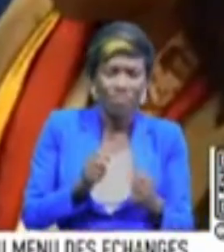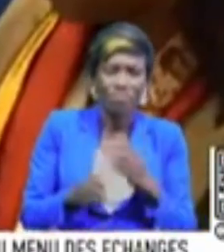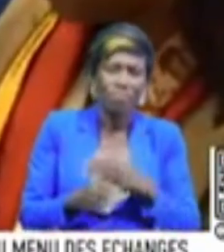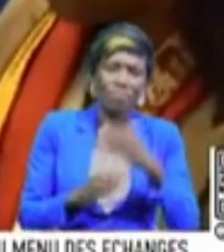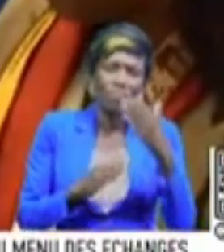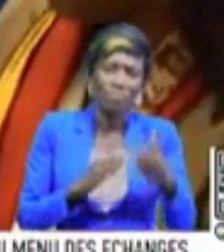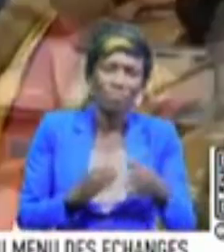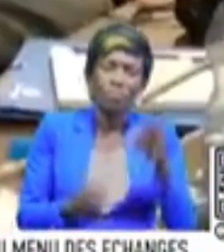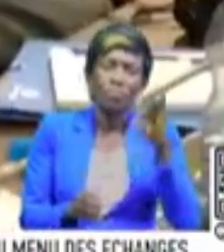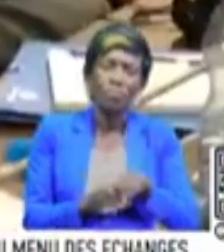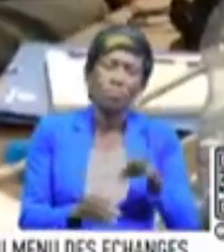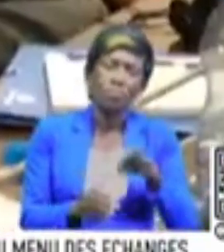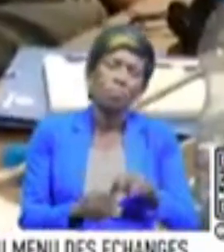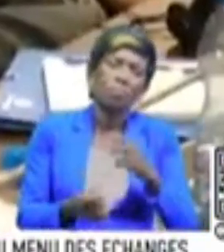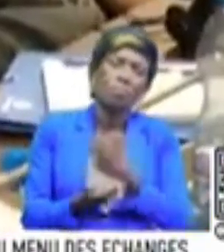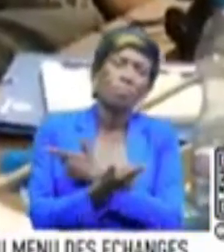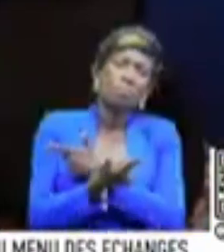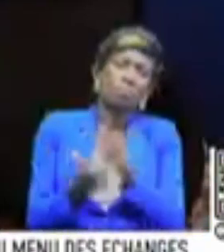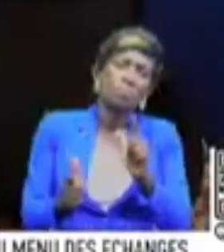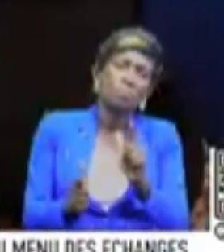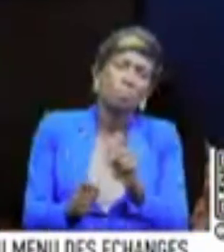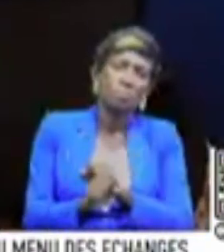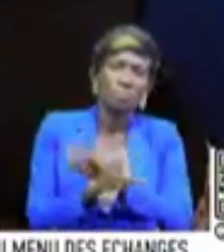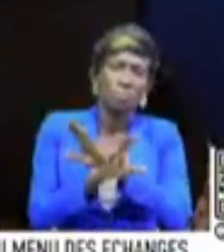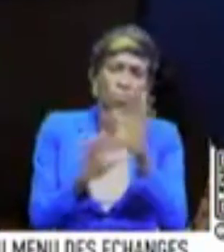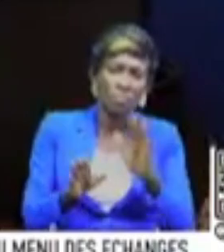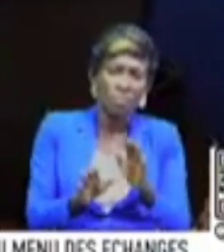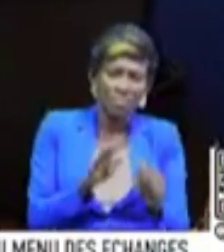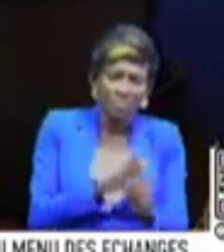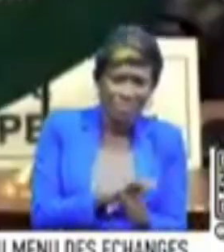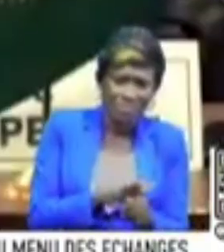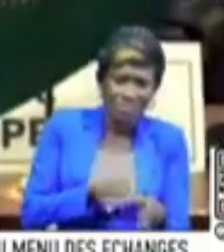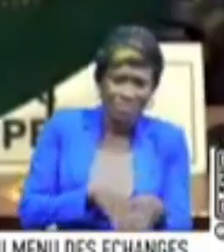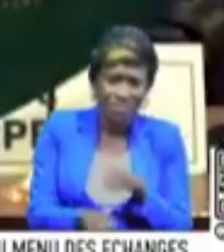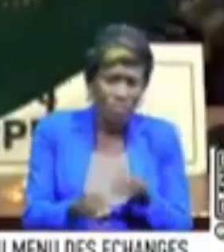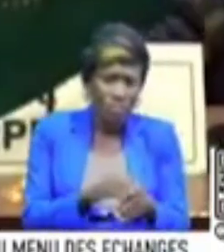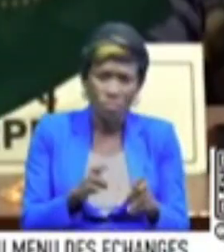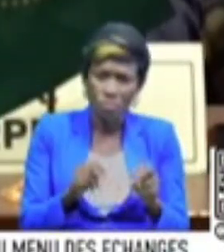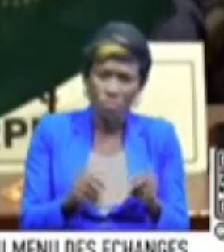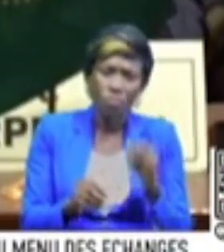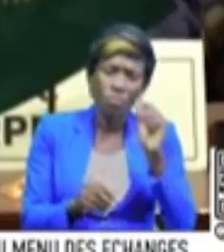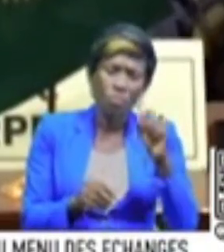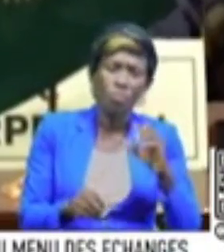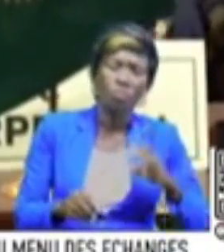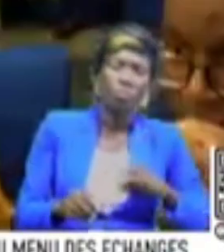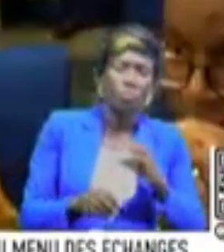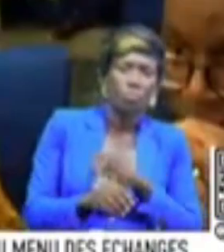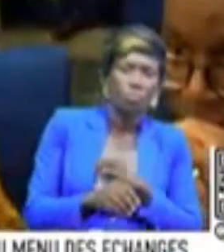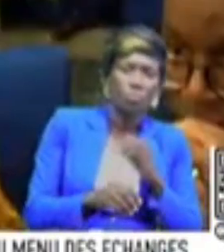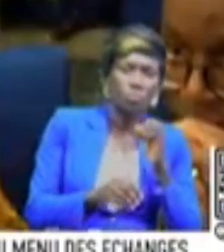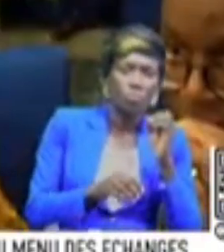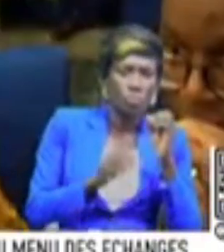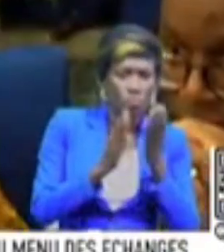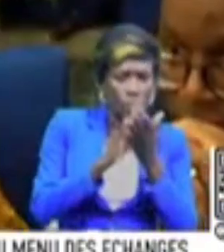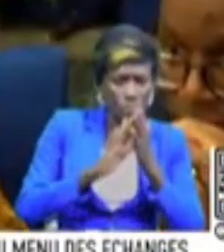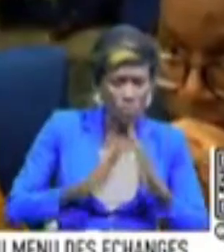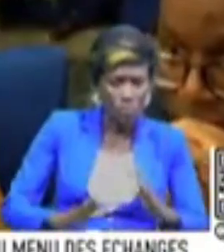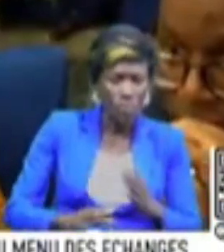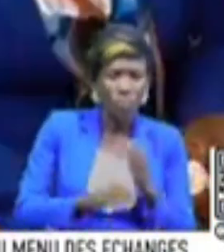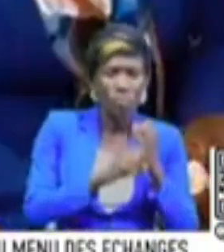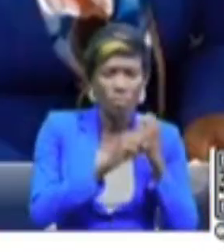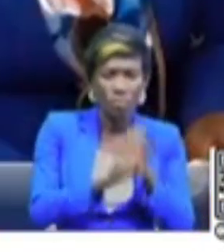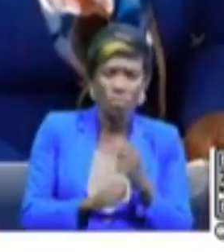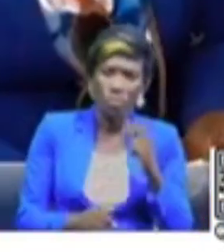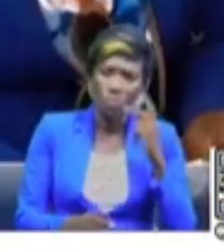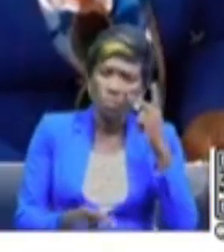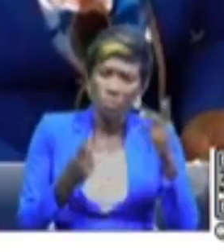et transparentes. Il revient à la Commission paix et sécurité de l'Union africaine de voir quelle attitude adopter en vue